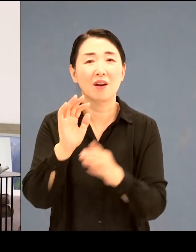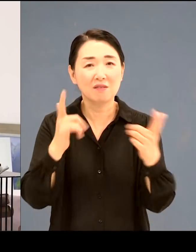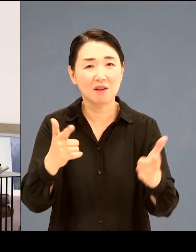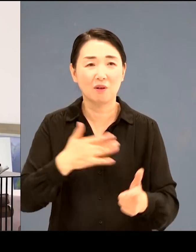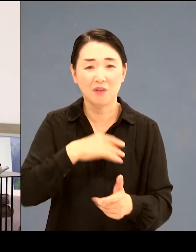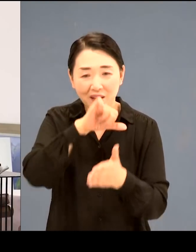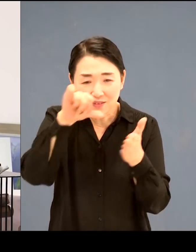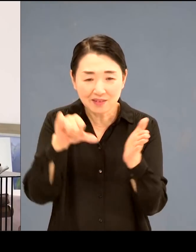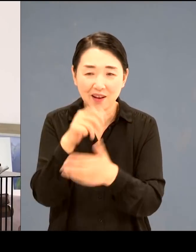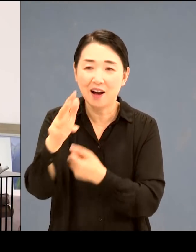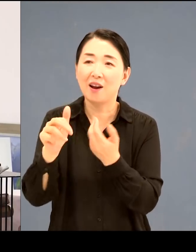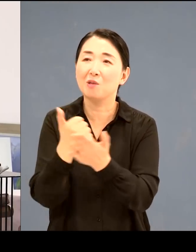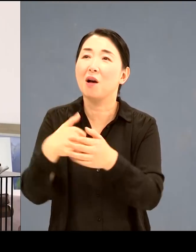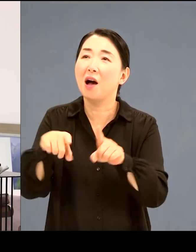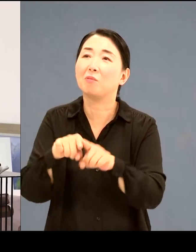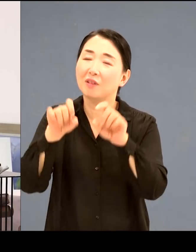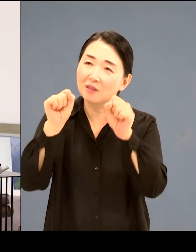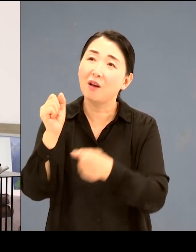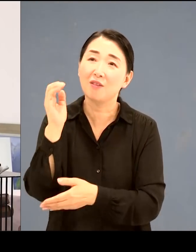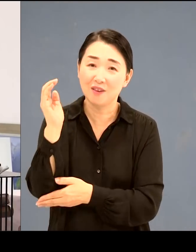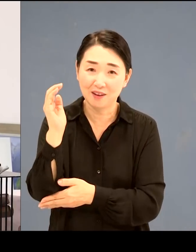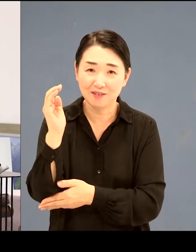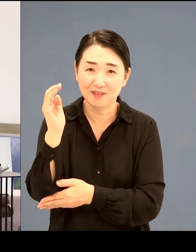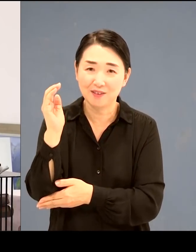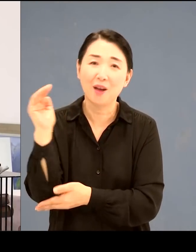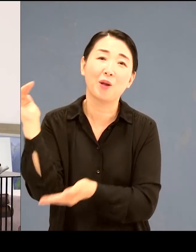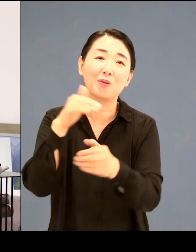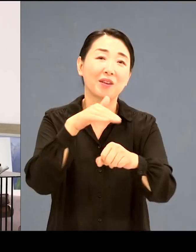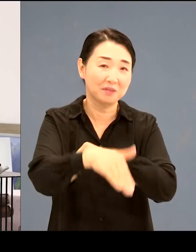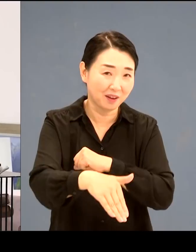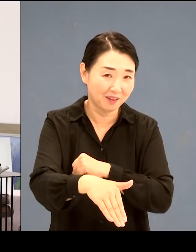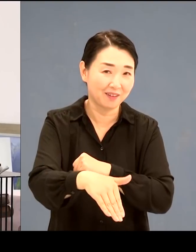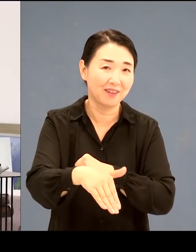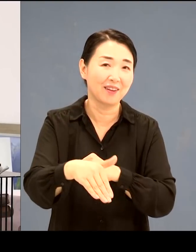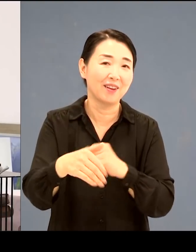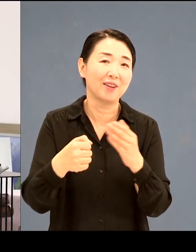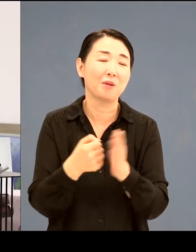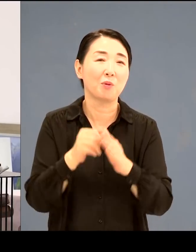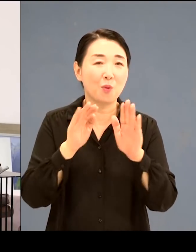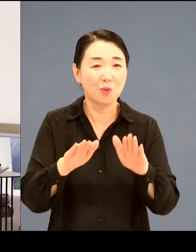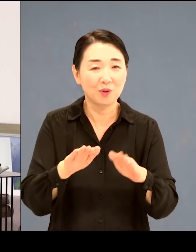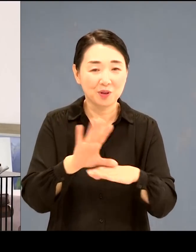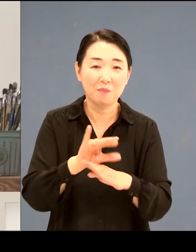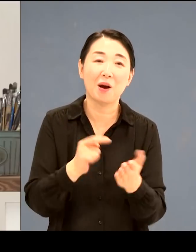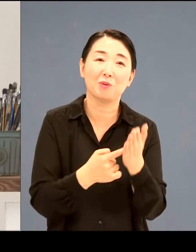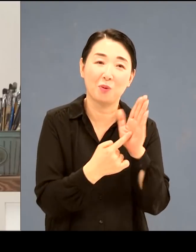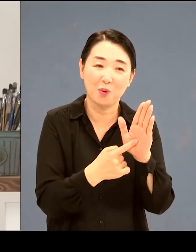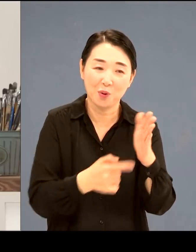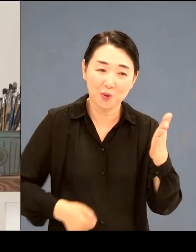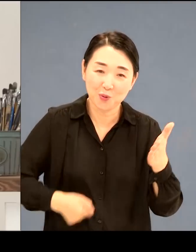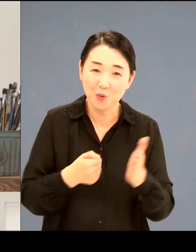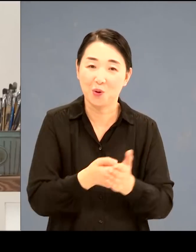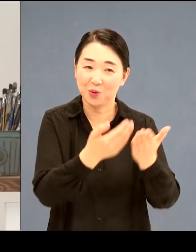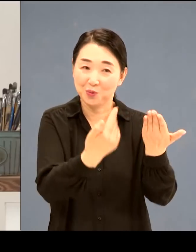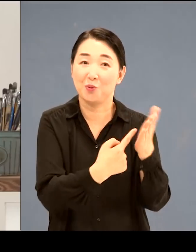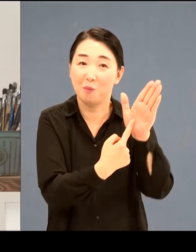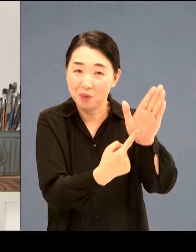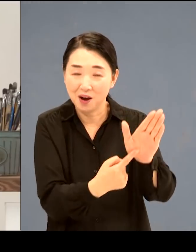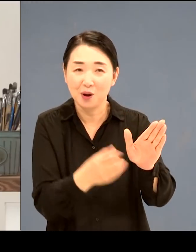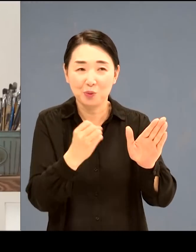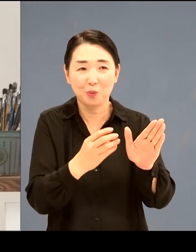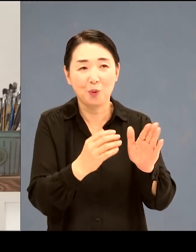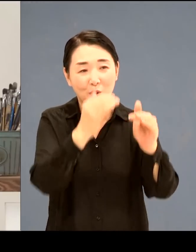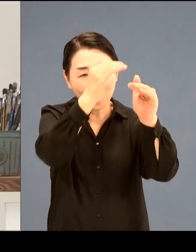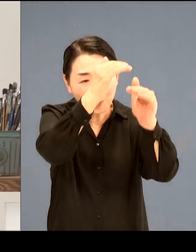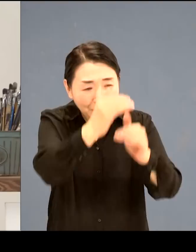계시는 하나님을 이야기하는 거기 때문에 정말 오늘 이 자리에 용기 내서 나오신 그래서 이야기해 주신